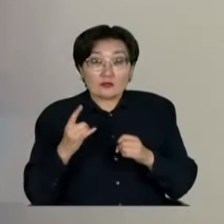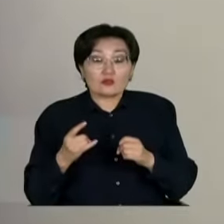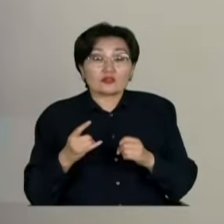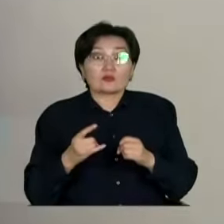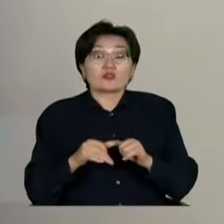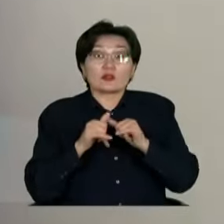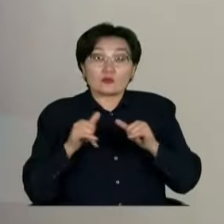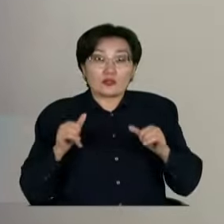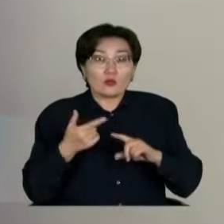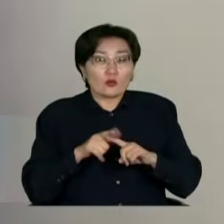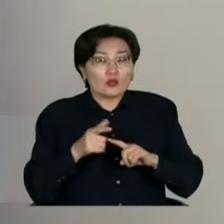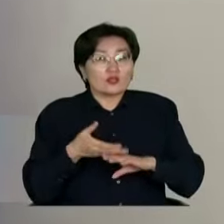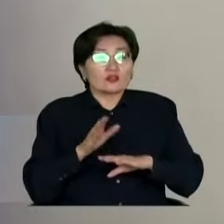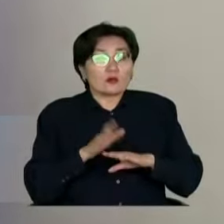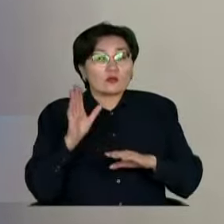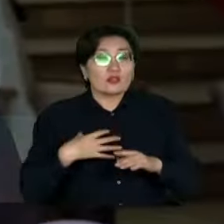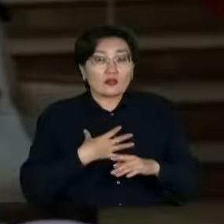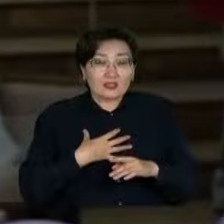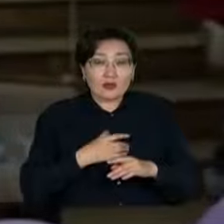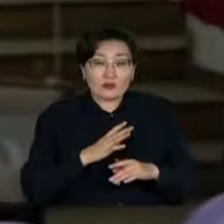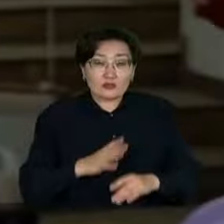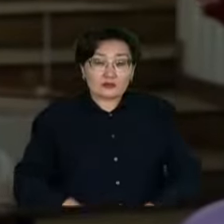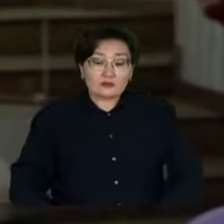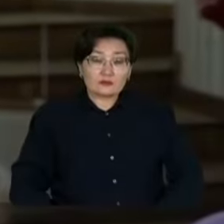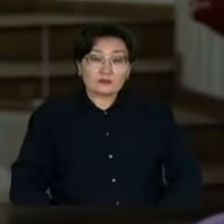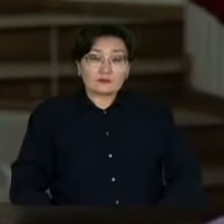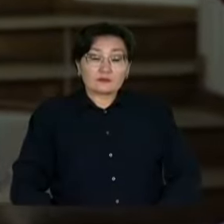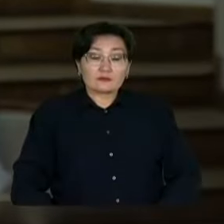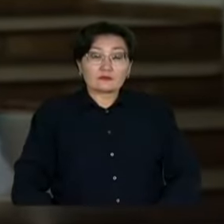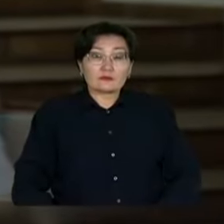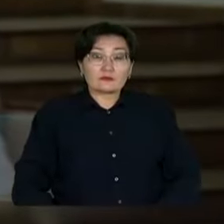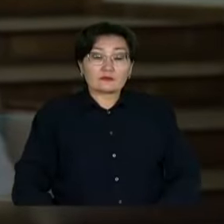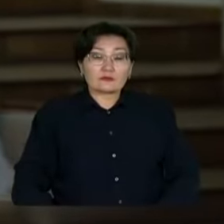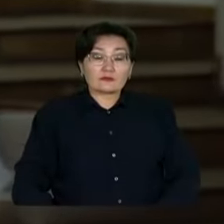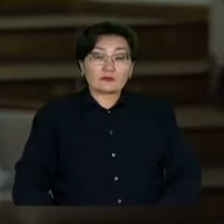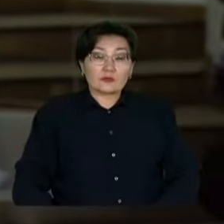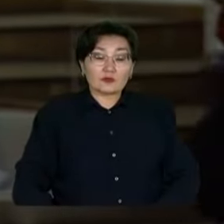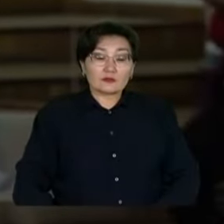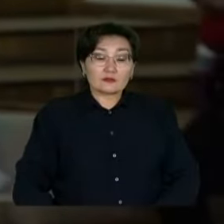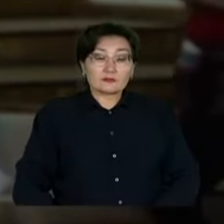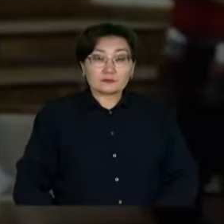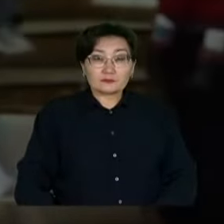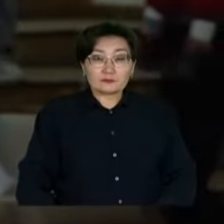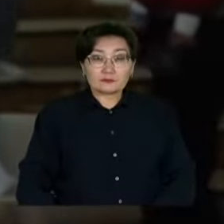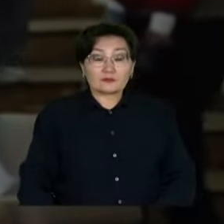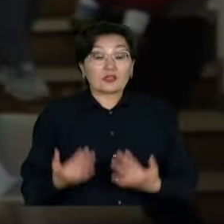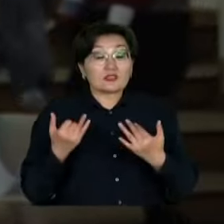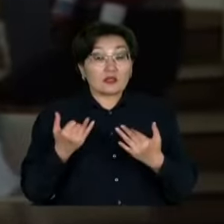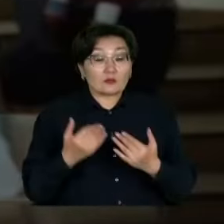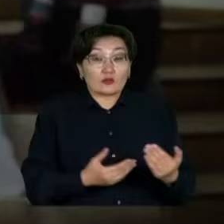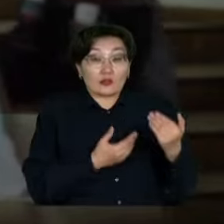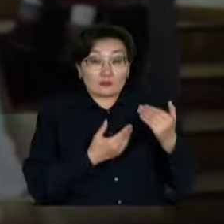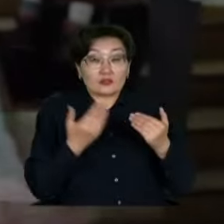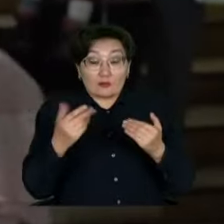қатарға қосылып кетуі қиын болады деп алаңдаған екен. Девочка, которая у меня сейчас на руках, врачи думали, что она до утра вообще не доживет. Қазір қолымда